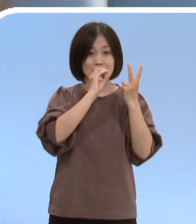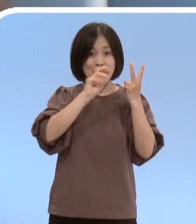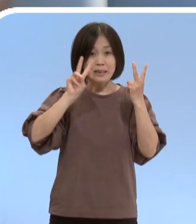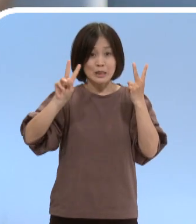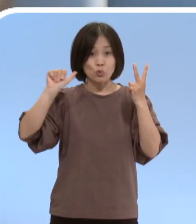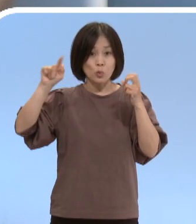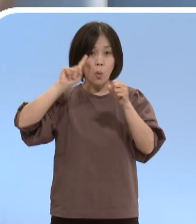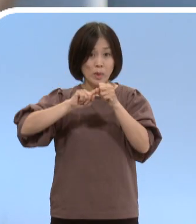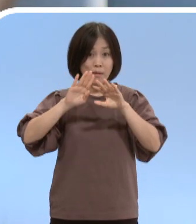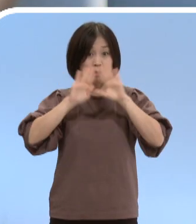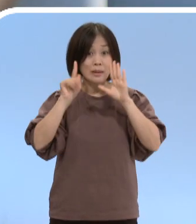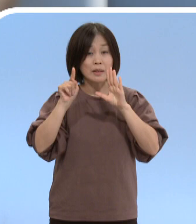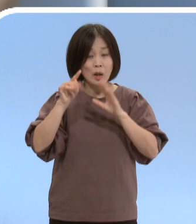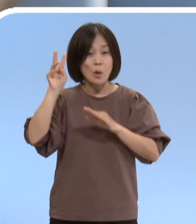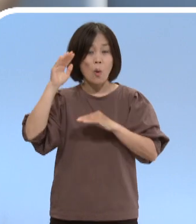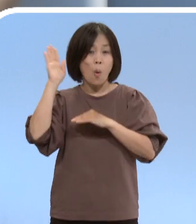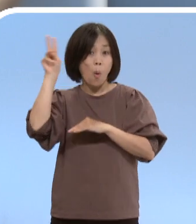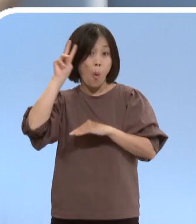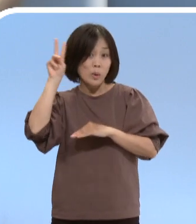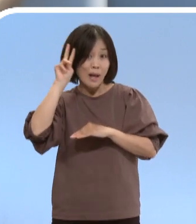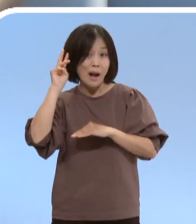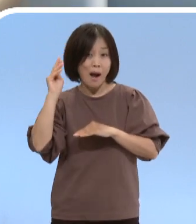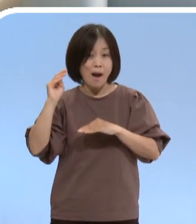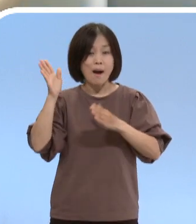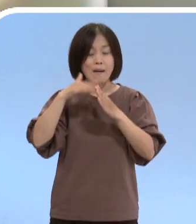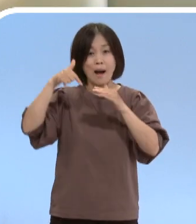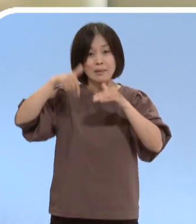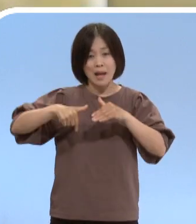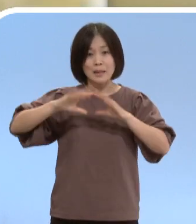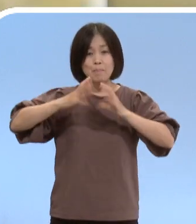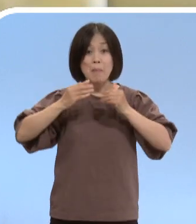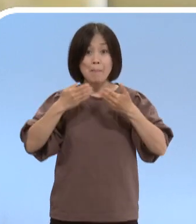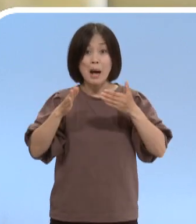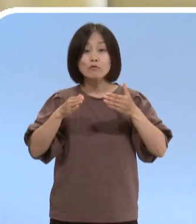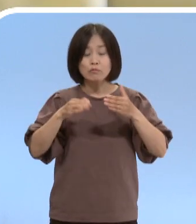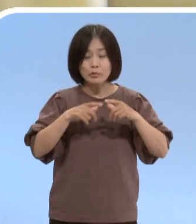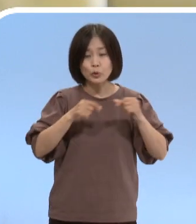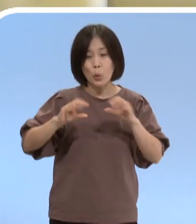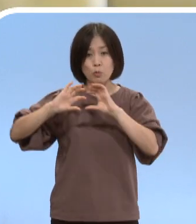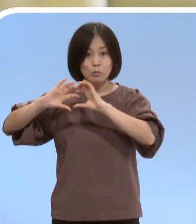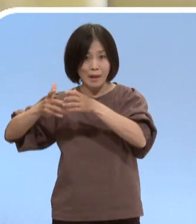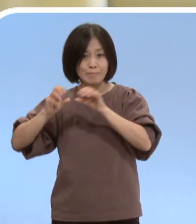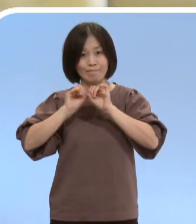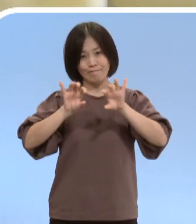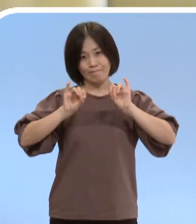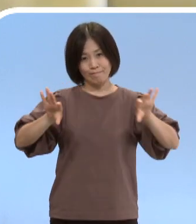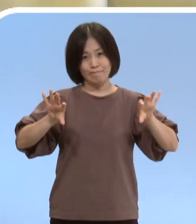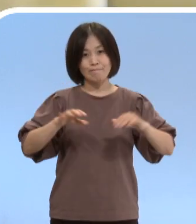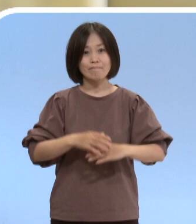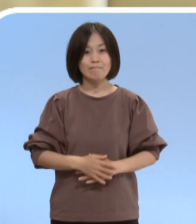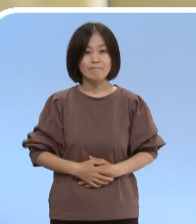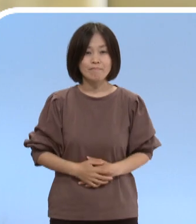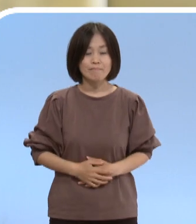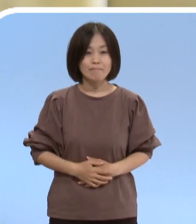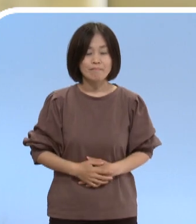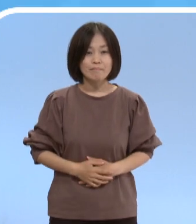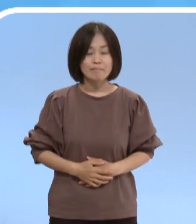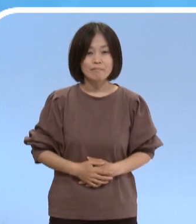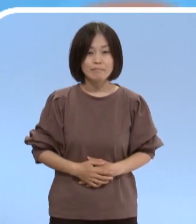。2025年開催の大阪・関西万博を機に国内外に発信しています。